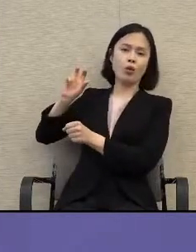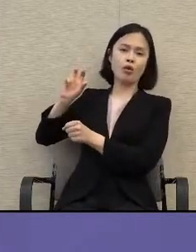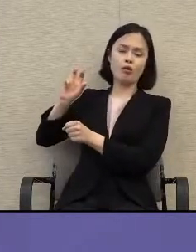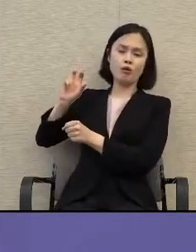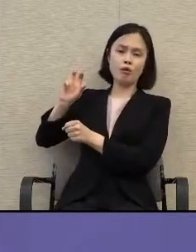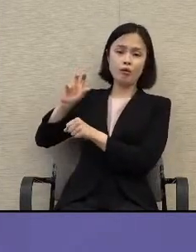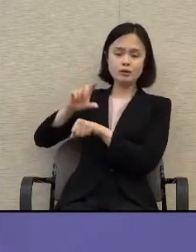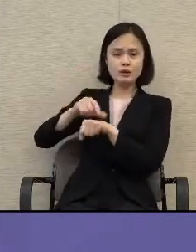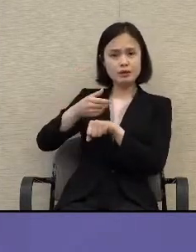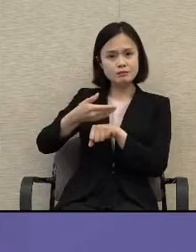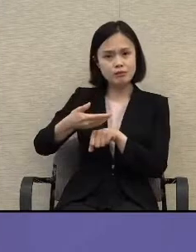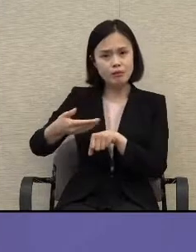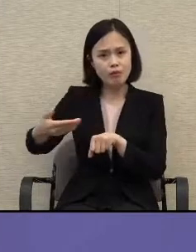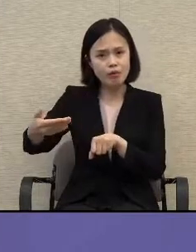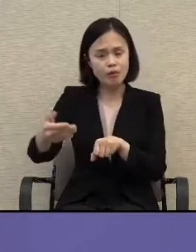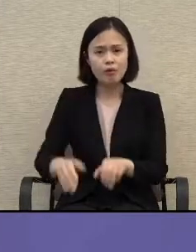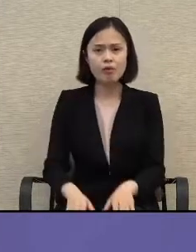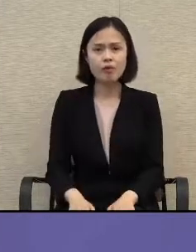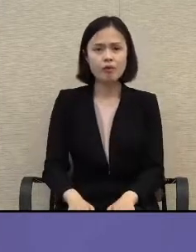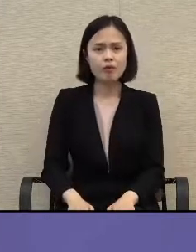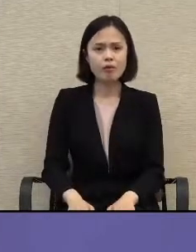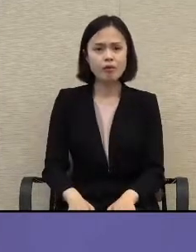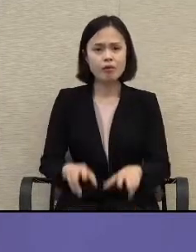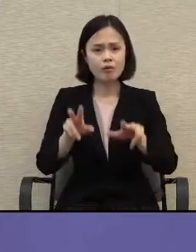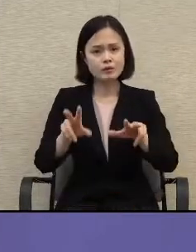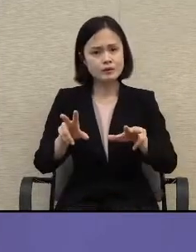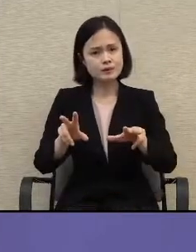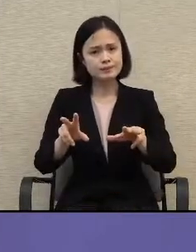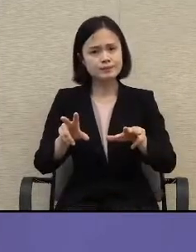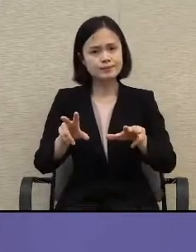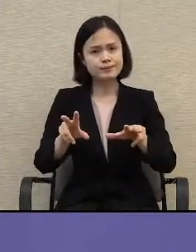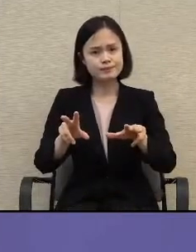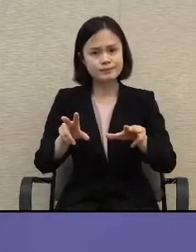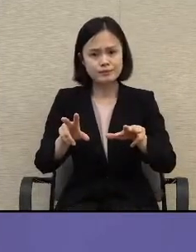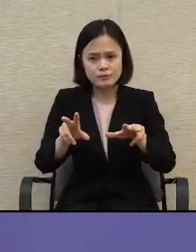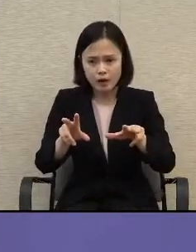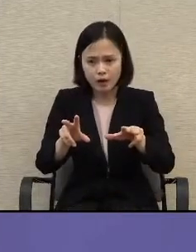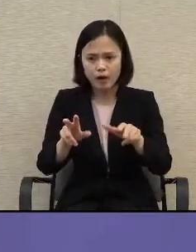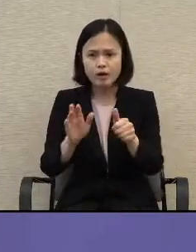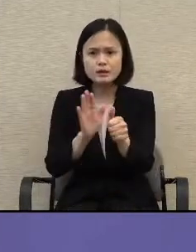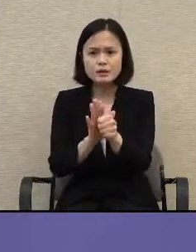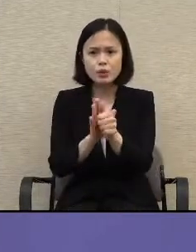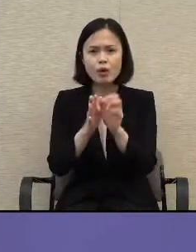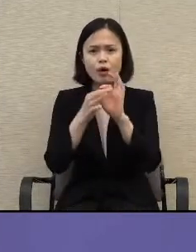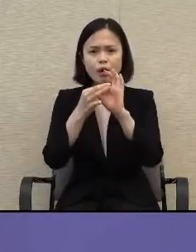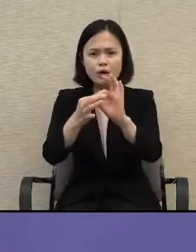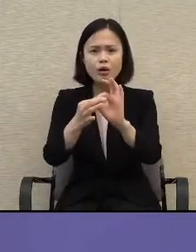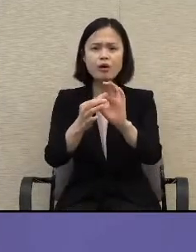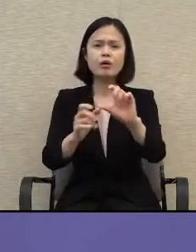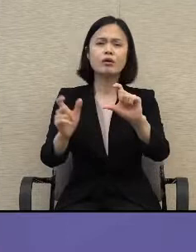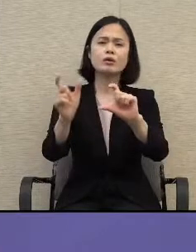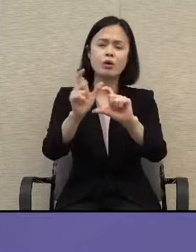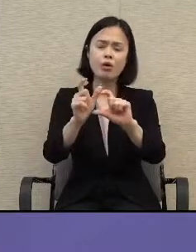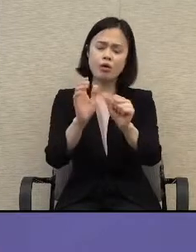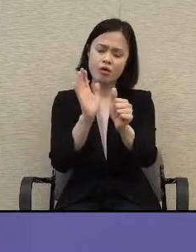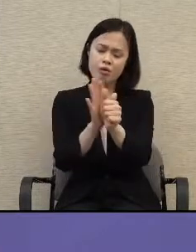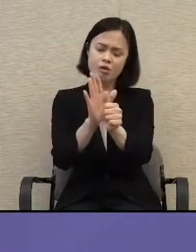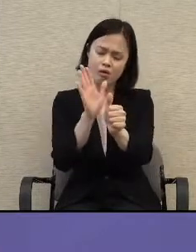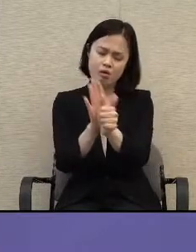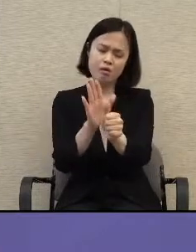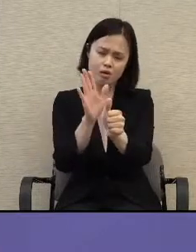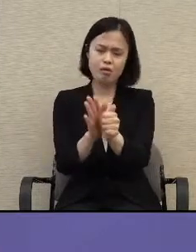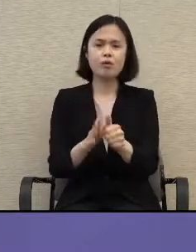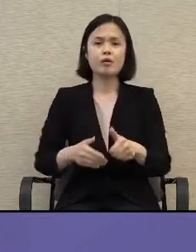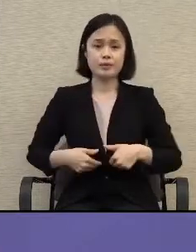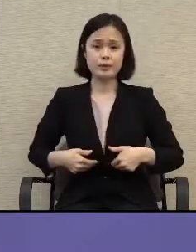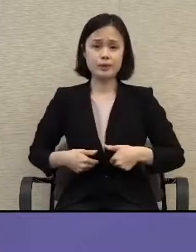이제 저희가 확인된 수요이기는 하나 앞으로도 지속적으로 지원이 필요하고 지원이 강화가 되어야 되는 수요들이 분명히